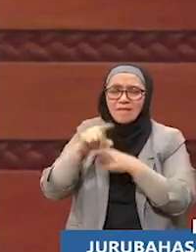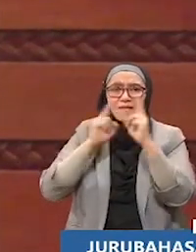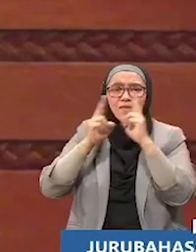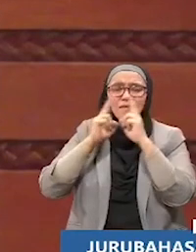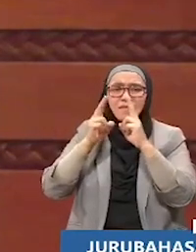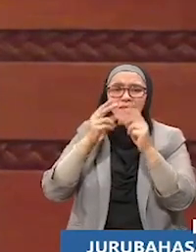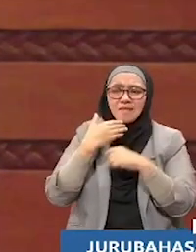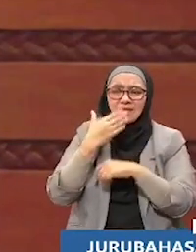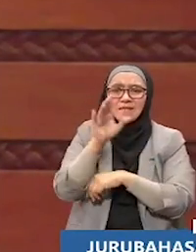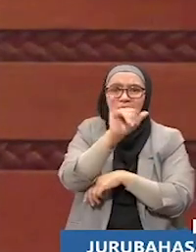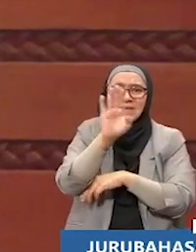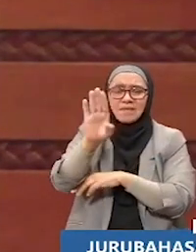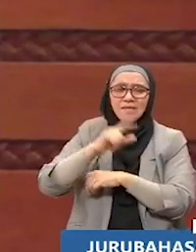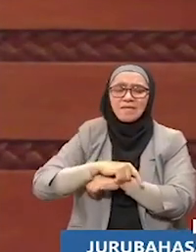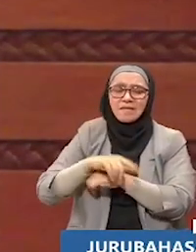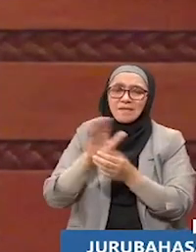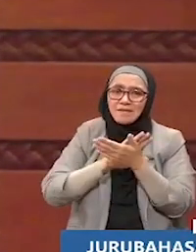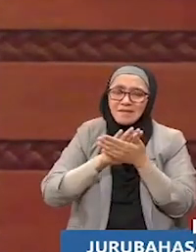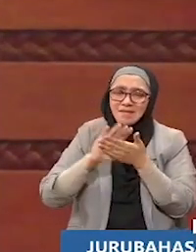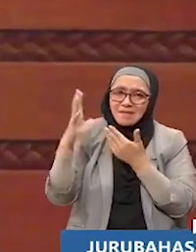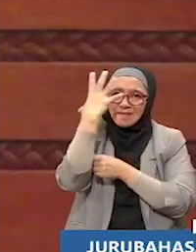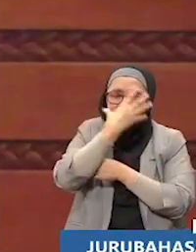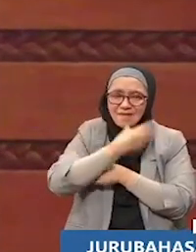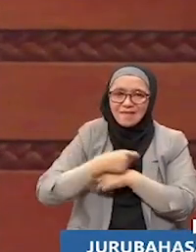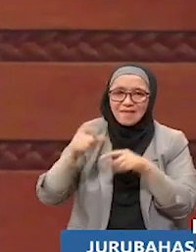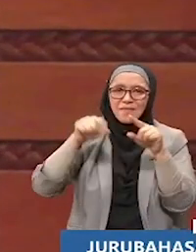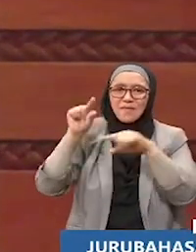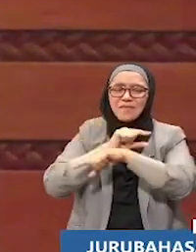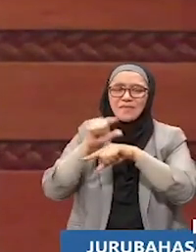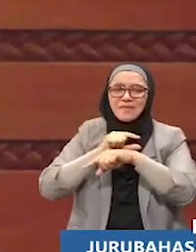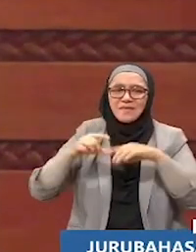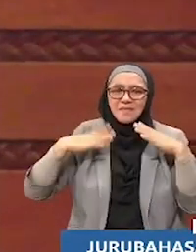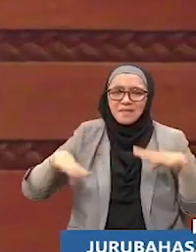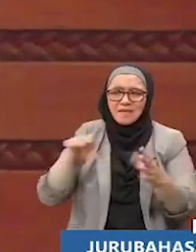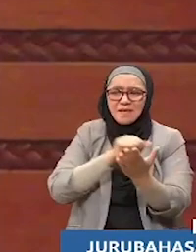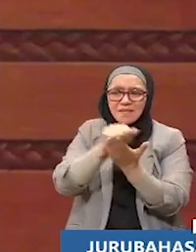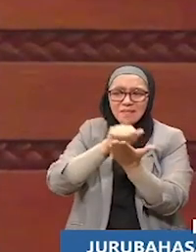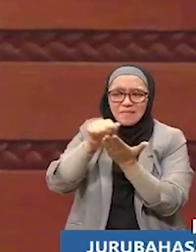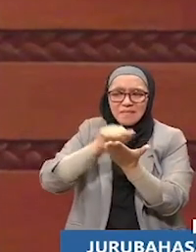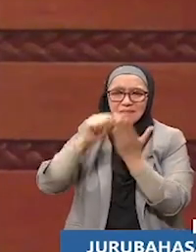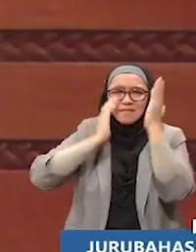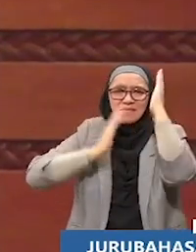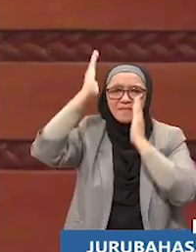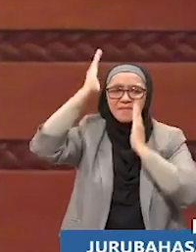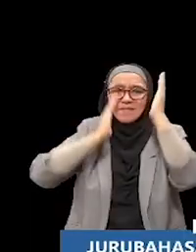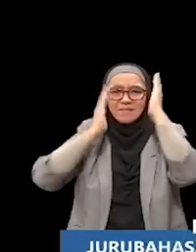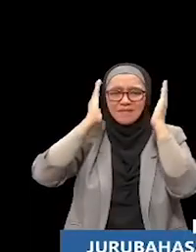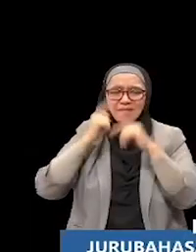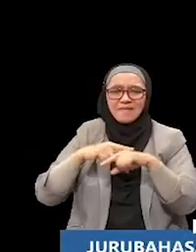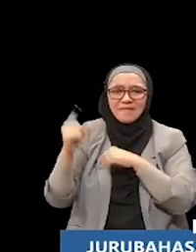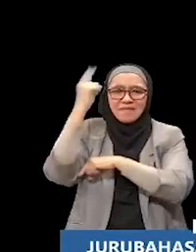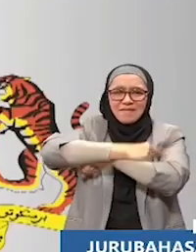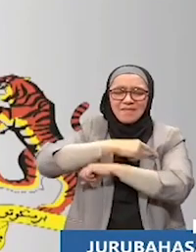yang berhormat, yang anggun dan segak mengenakan baju batik Malaysia masing-masing pada hari ini. You deserve all the applause yourself dengan